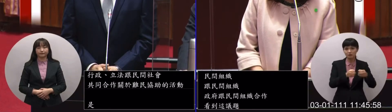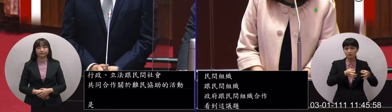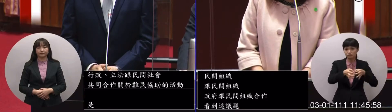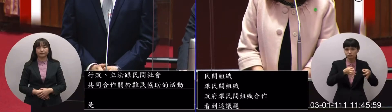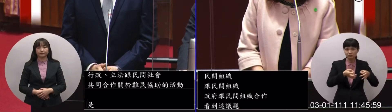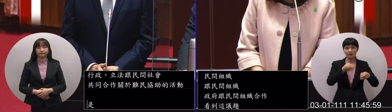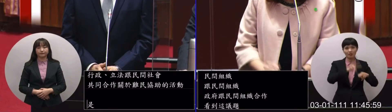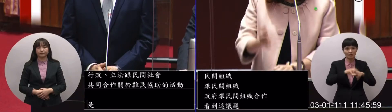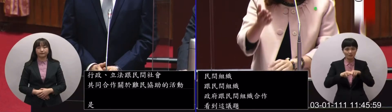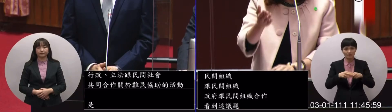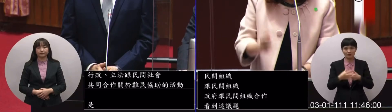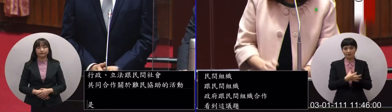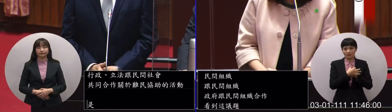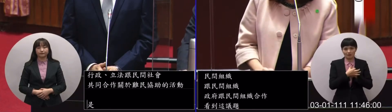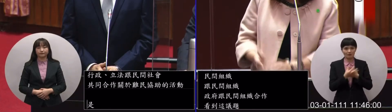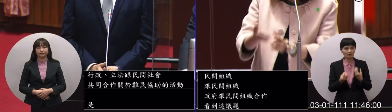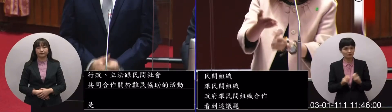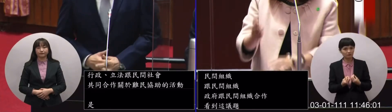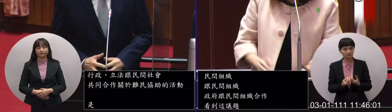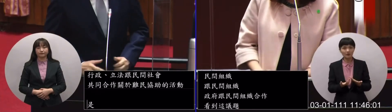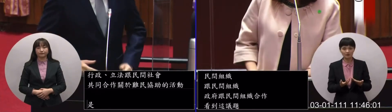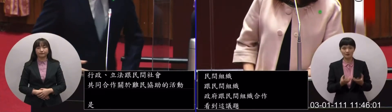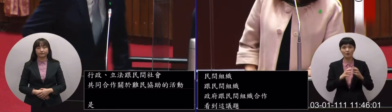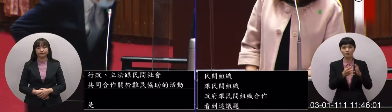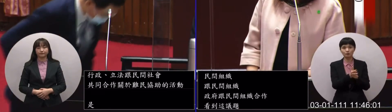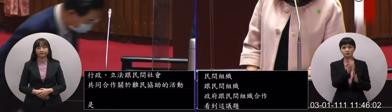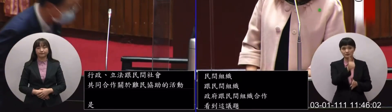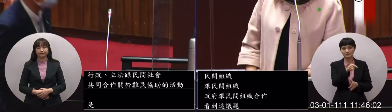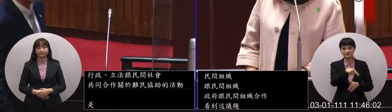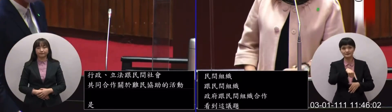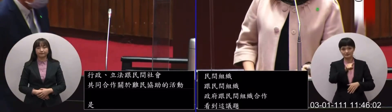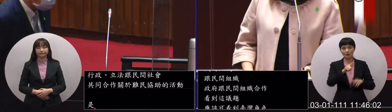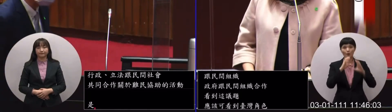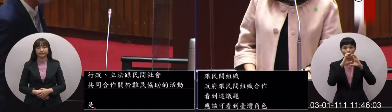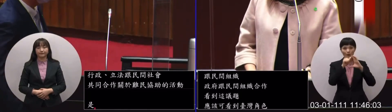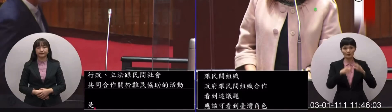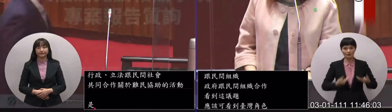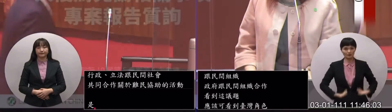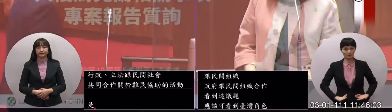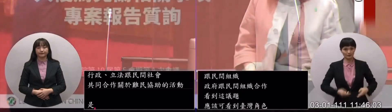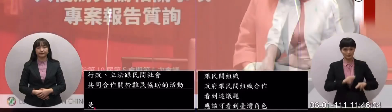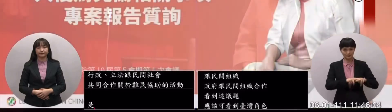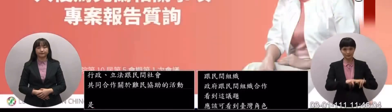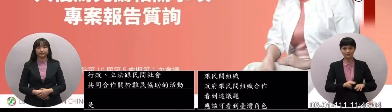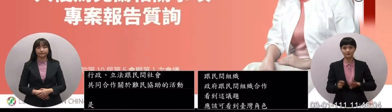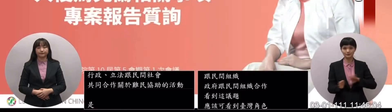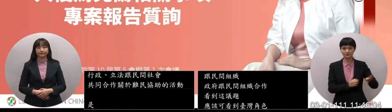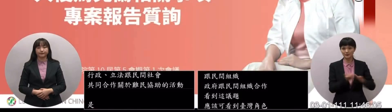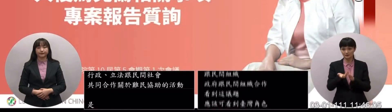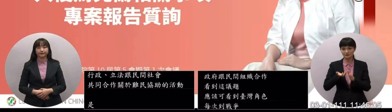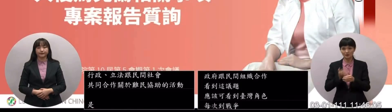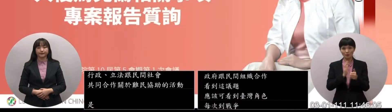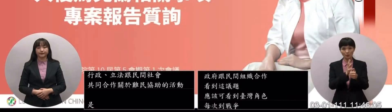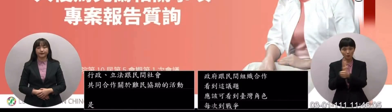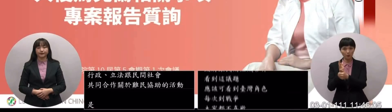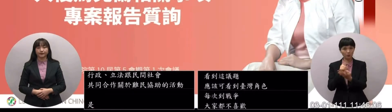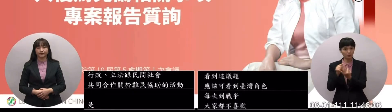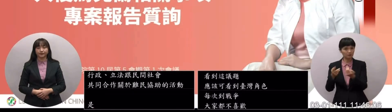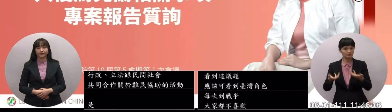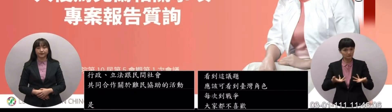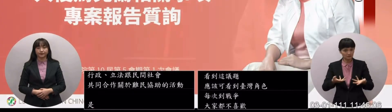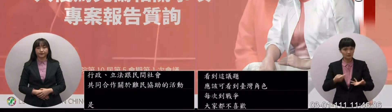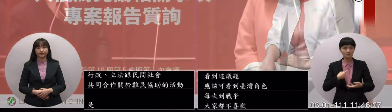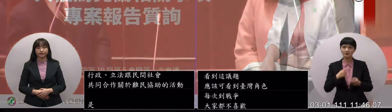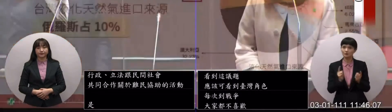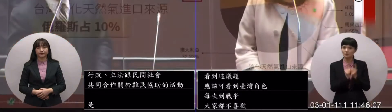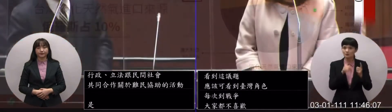谓的交通上的影响。好，部长可以先请。休息好，那前面的很多委员也质询过，也问到这件事情，就是讲啊，对于那的